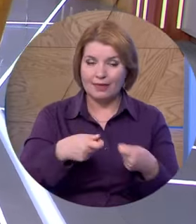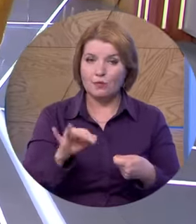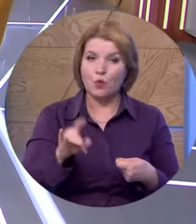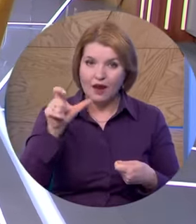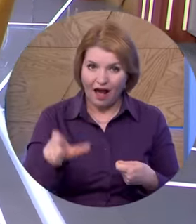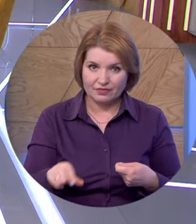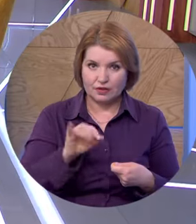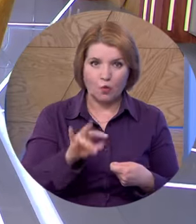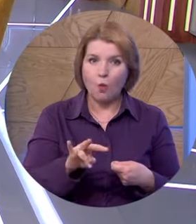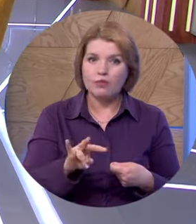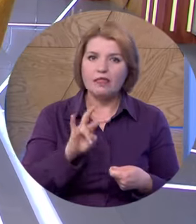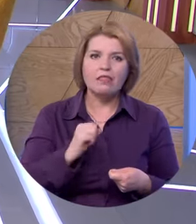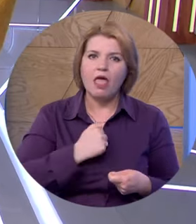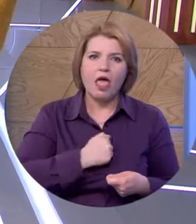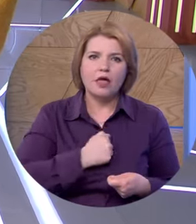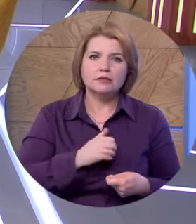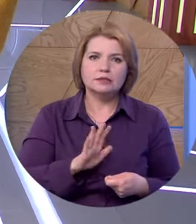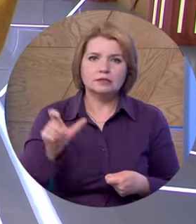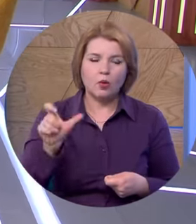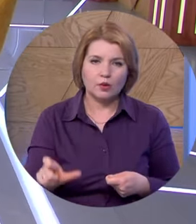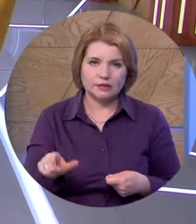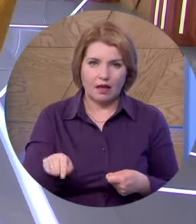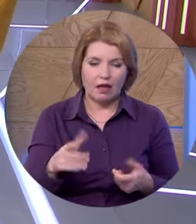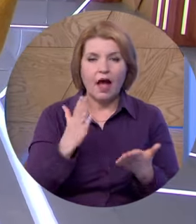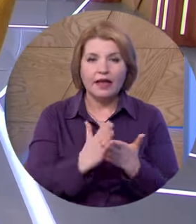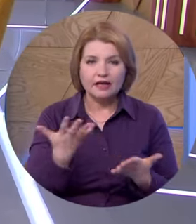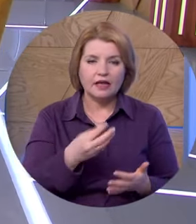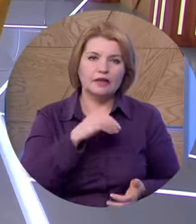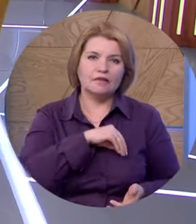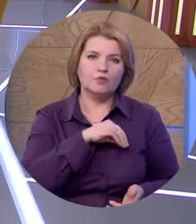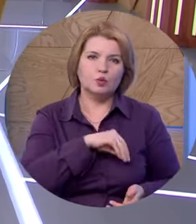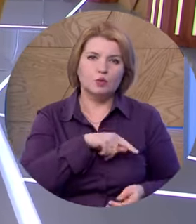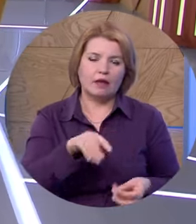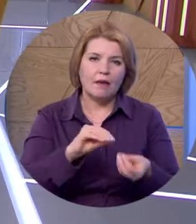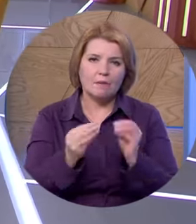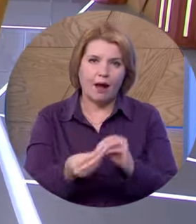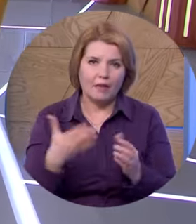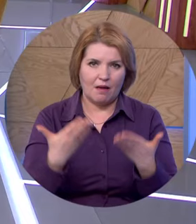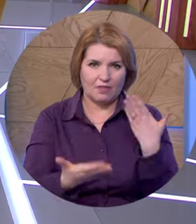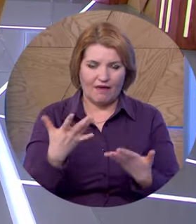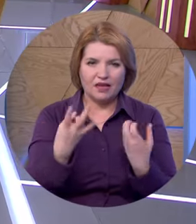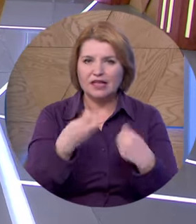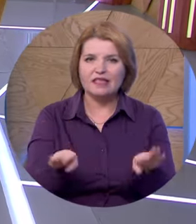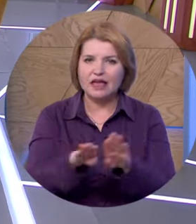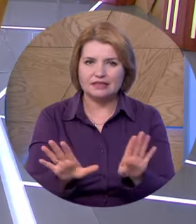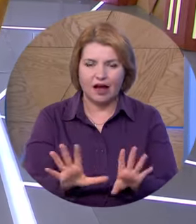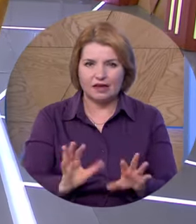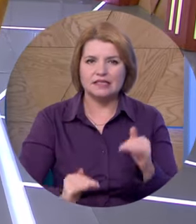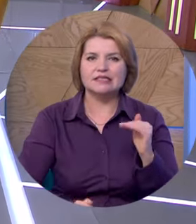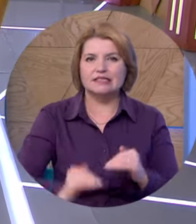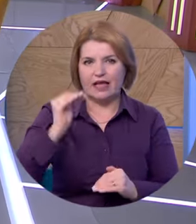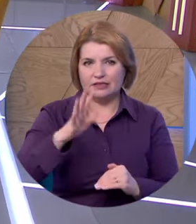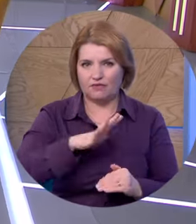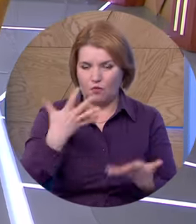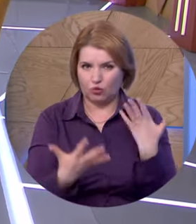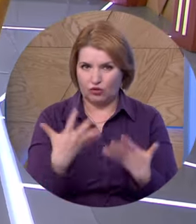потому, что он такой злодей, а потому что просто у него есть внутренние проблемы, какие-то нерешенные, незакрытые, из детства тянущиеся истории. Например,